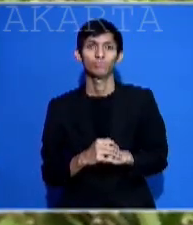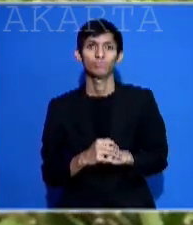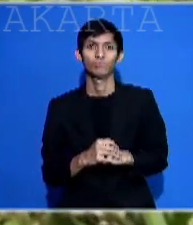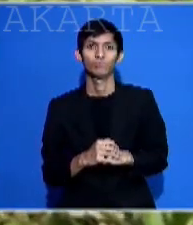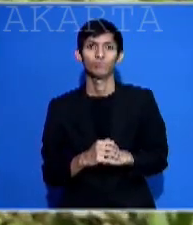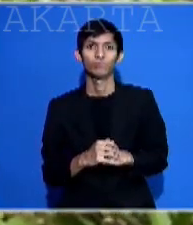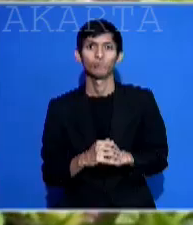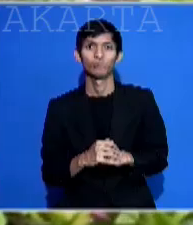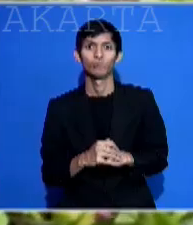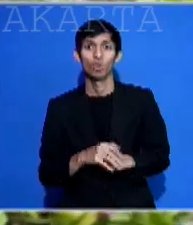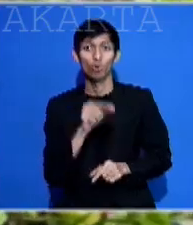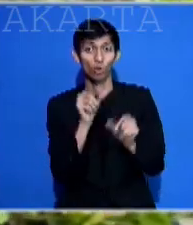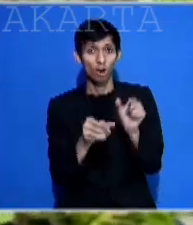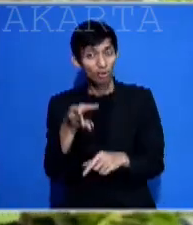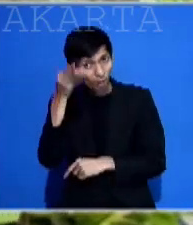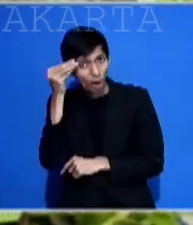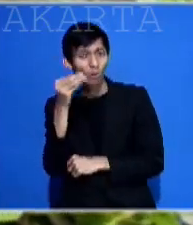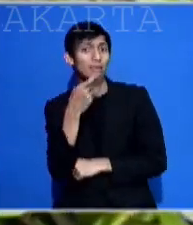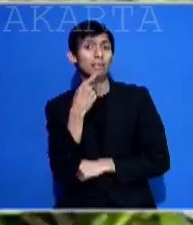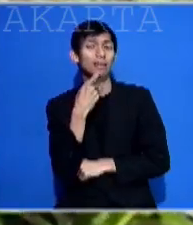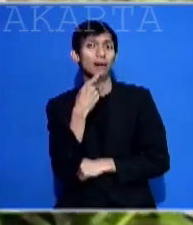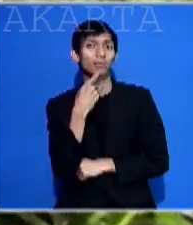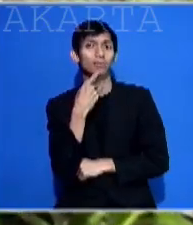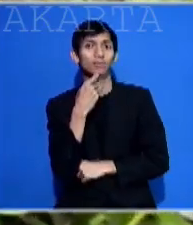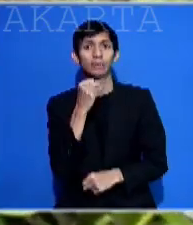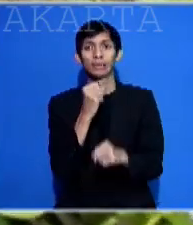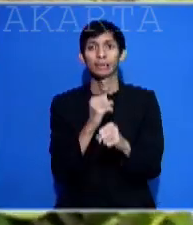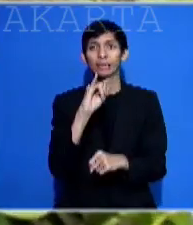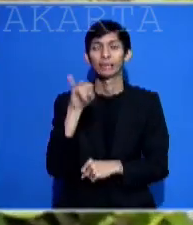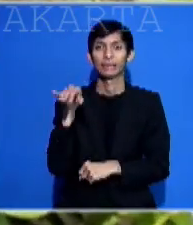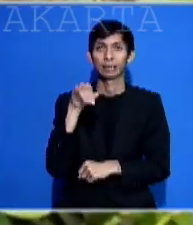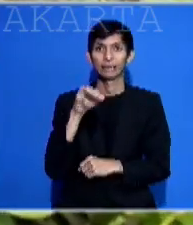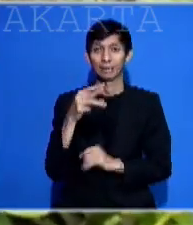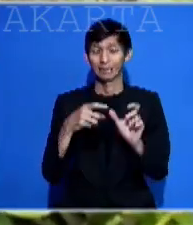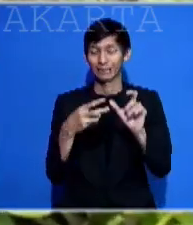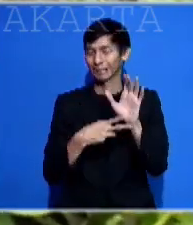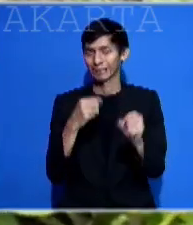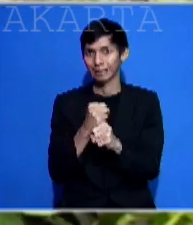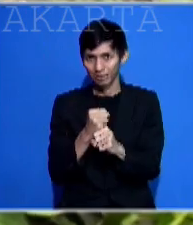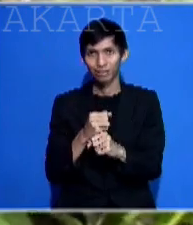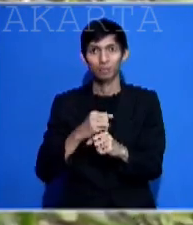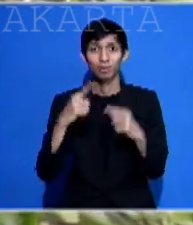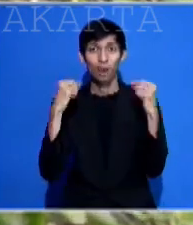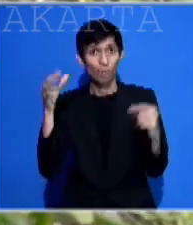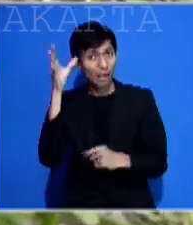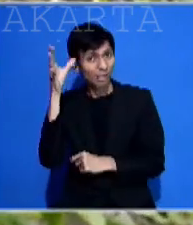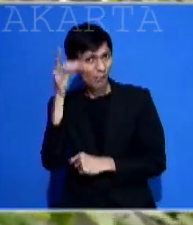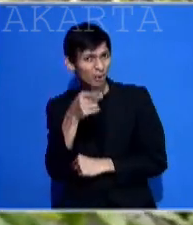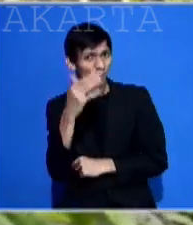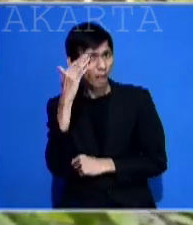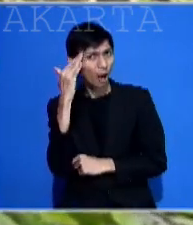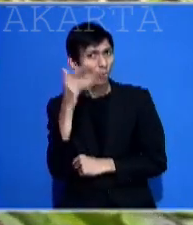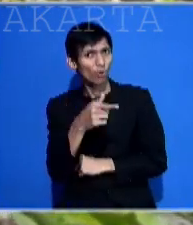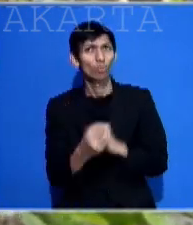Dereng kathah ingkang mangertosi taneman gingseng jawi. Keporo malah kathah ingkang dugi bilih taneman menika mujudaken taneman pasren